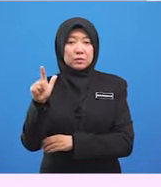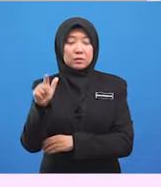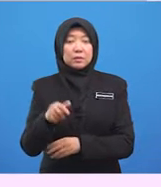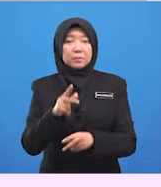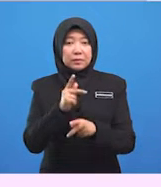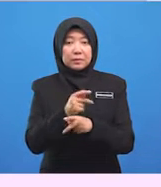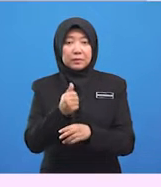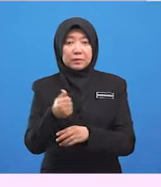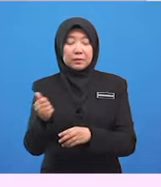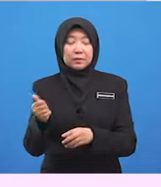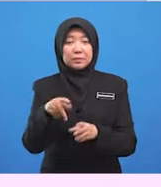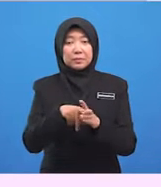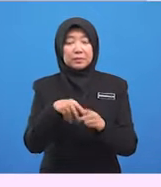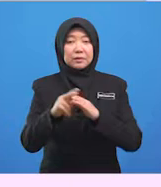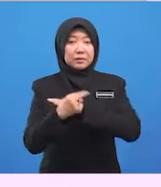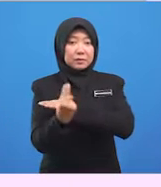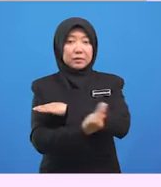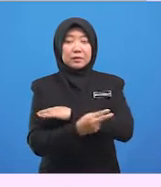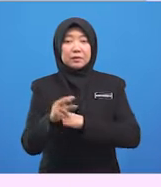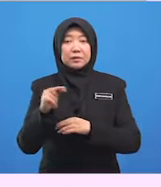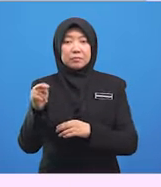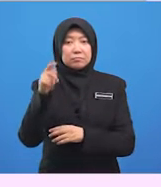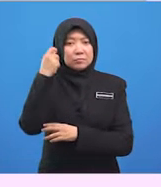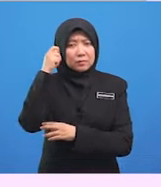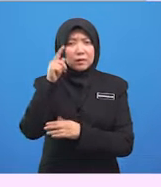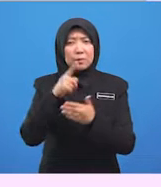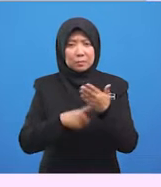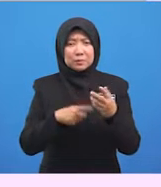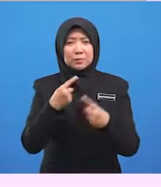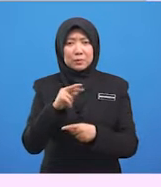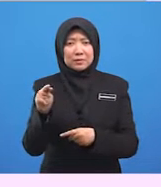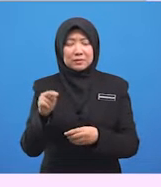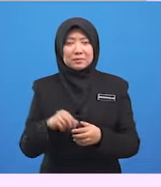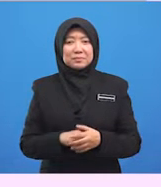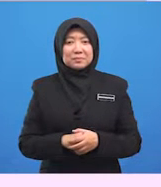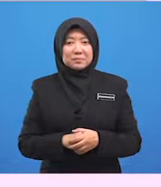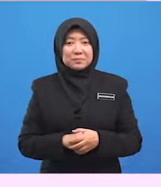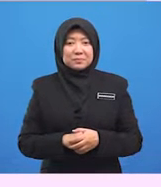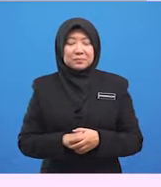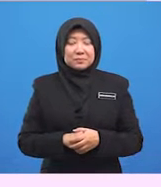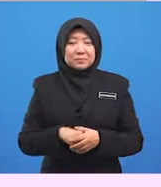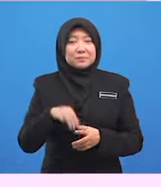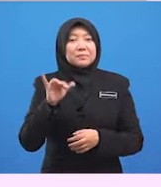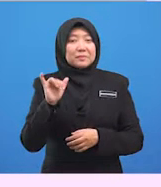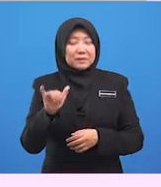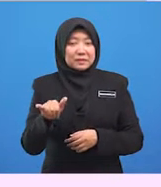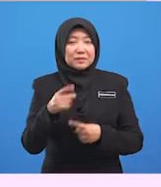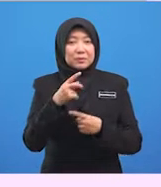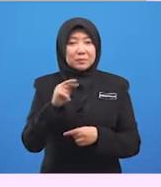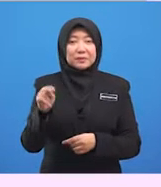alat dan pertanian coba teken Lex Apakah cobanya Iya